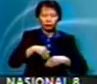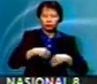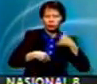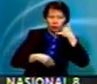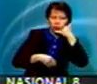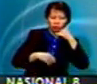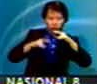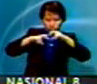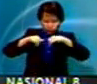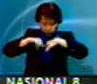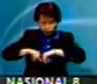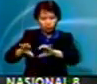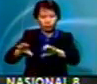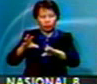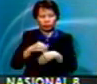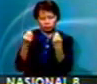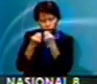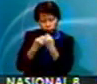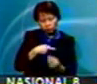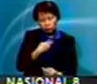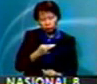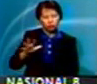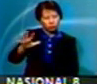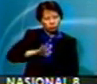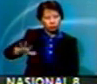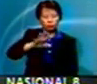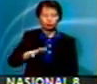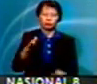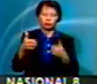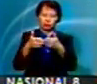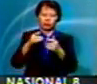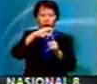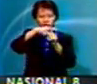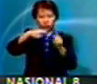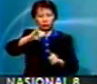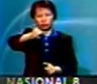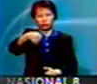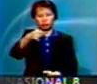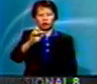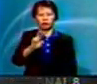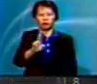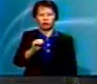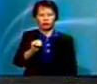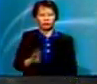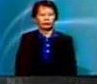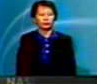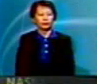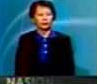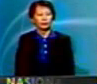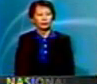Siasatan lanjut masih dijalankan dan jumlah kerugian dianggarkan hampir setengah juta ringgit.